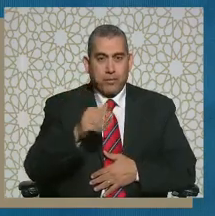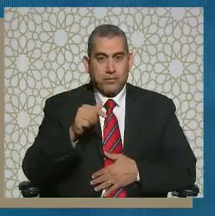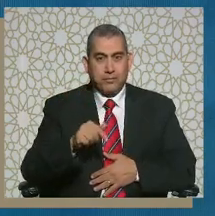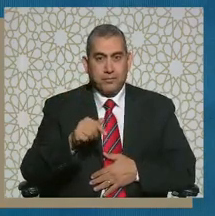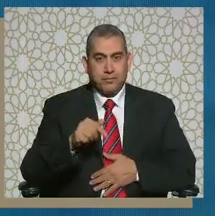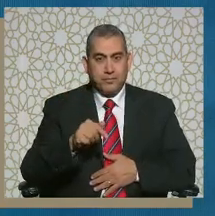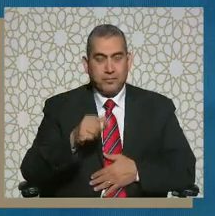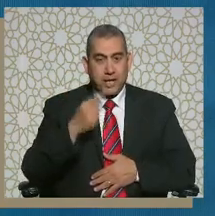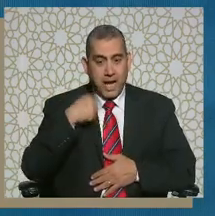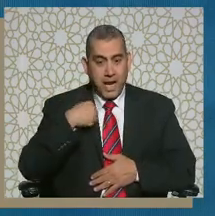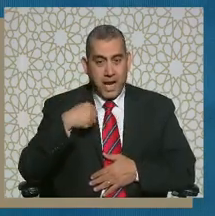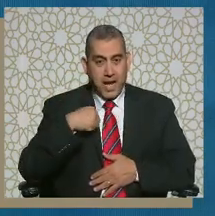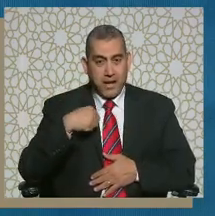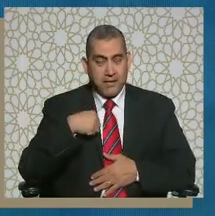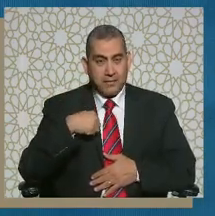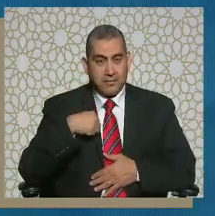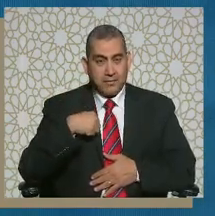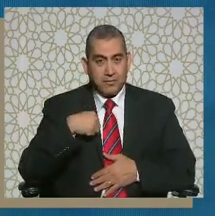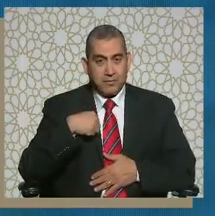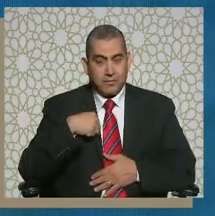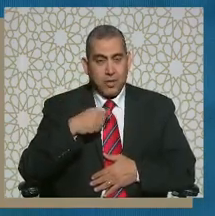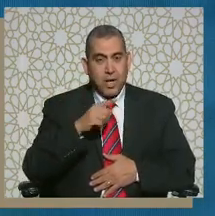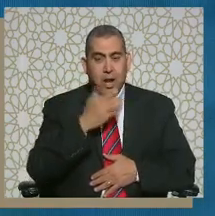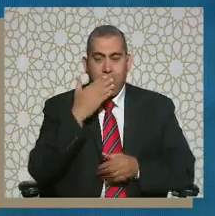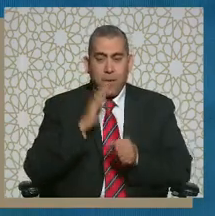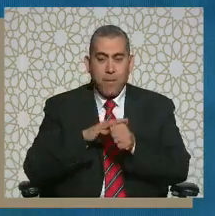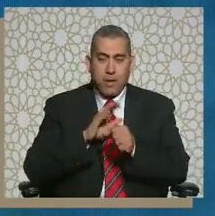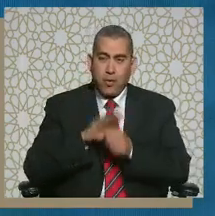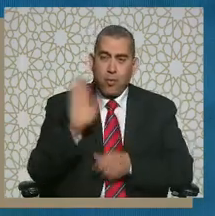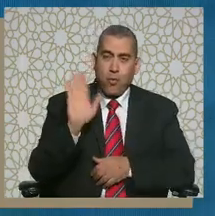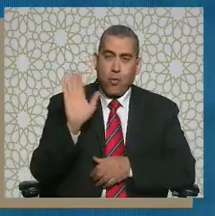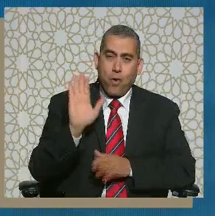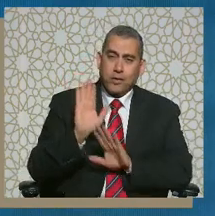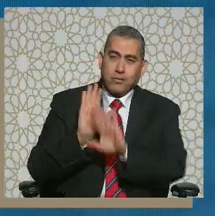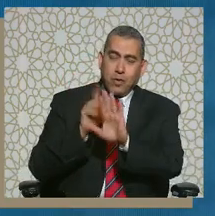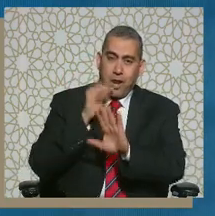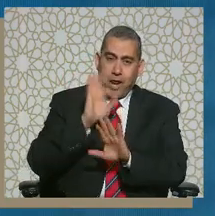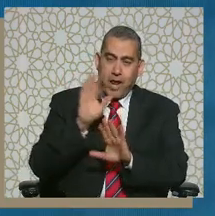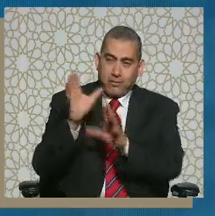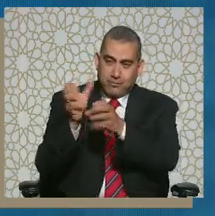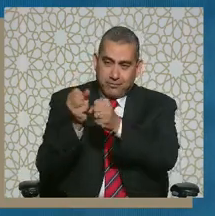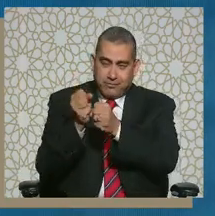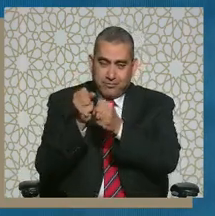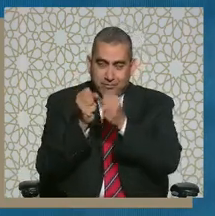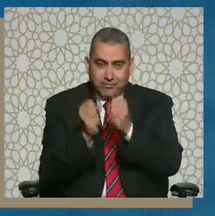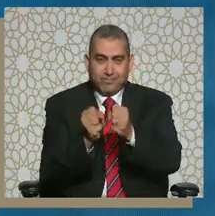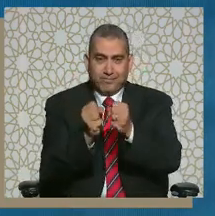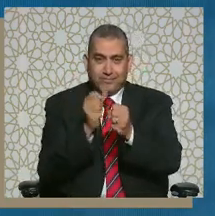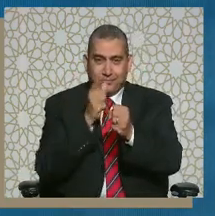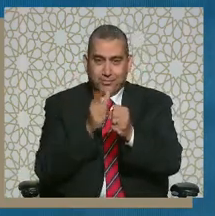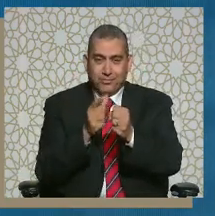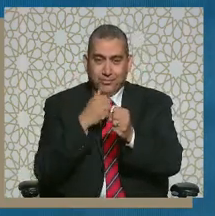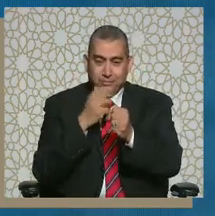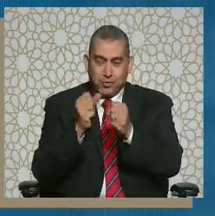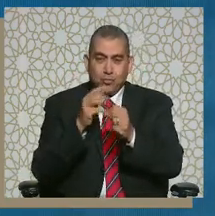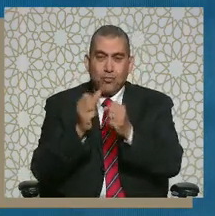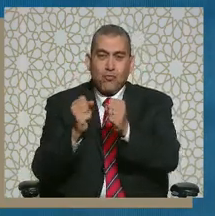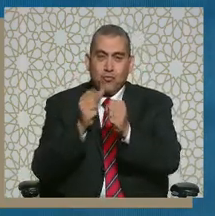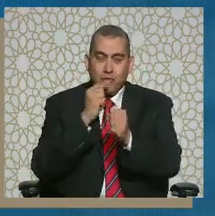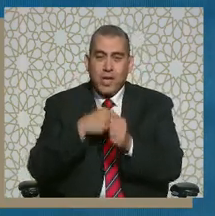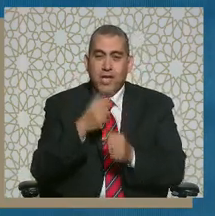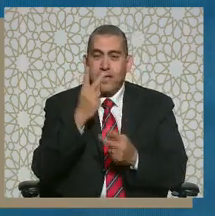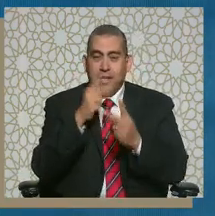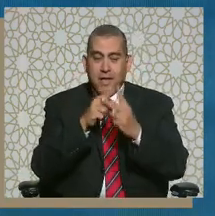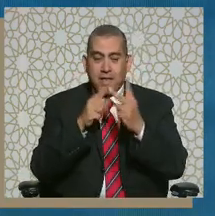ان احنا لا نودع رمضان ولكن نودعه يعني ايه نودعه احنا عندنا صنفين من اهل